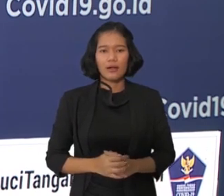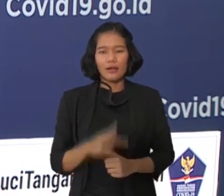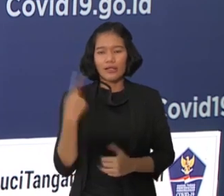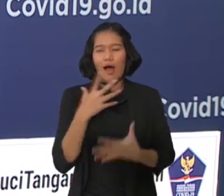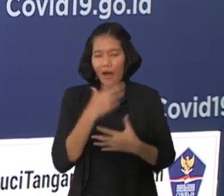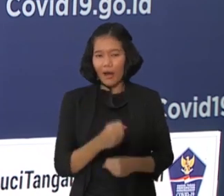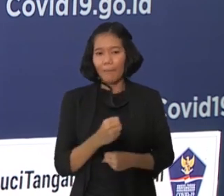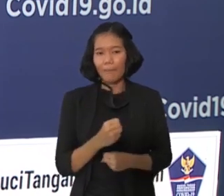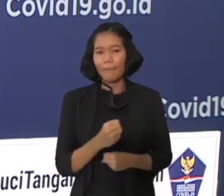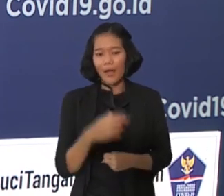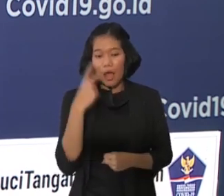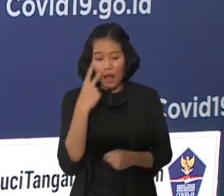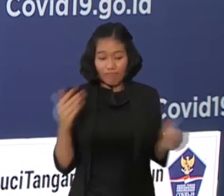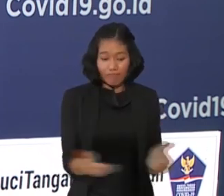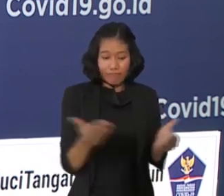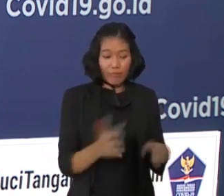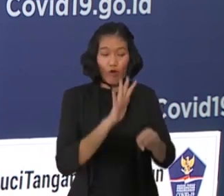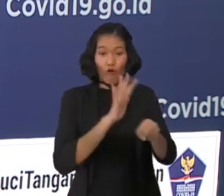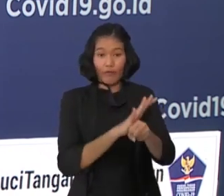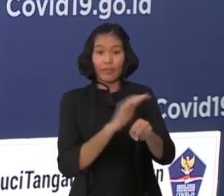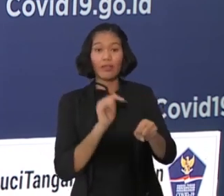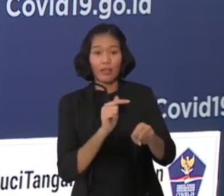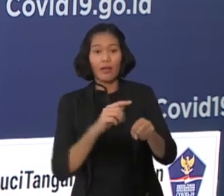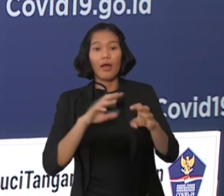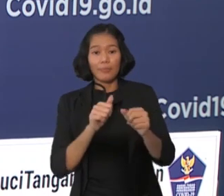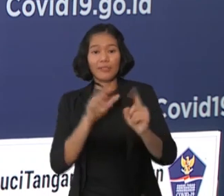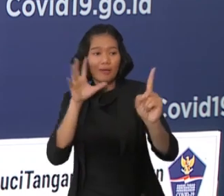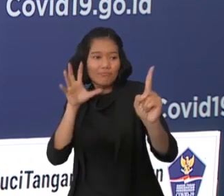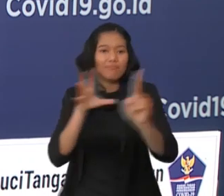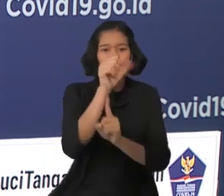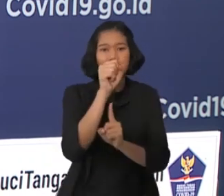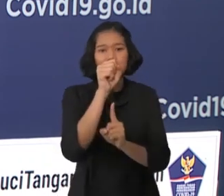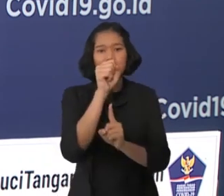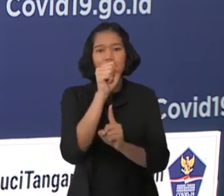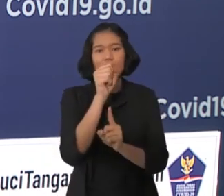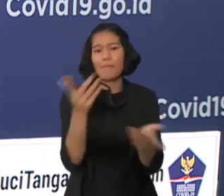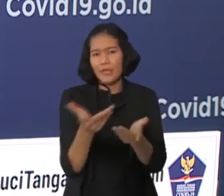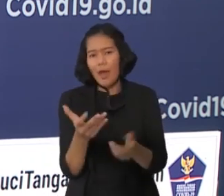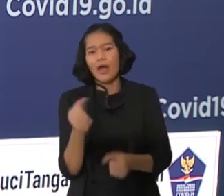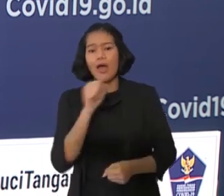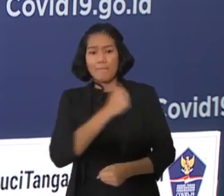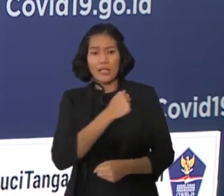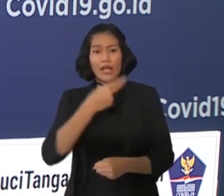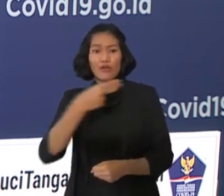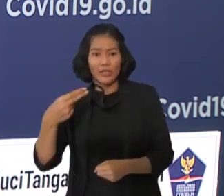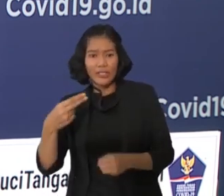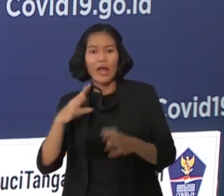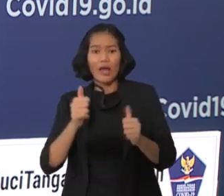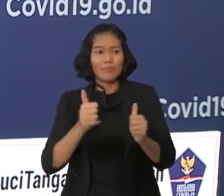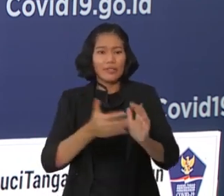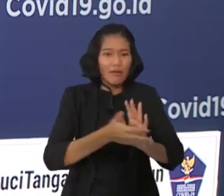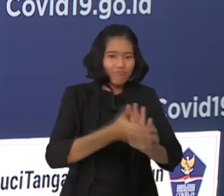penanganan wabah kofit nineteen dapat mencapai tujuannya membawa bangsa Indonesia keluar dari